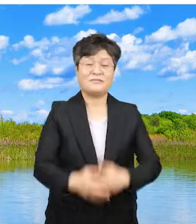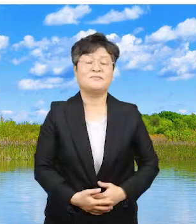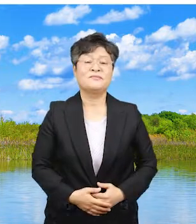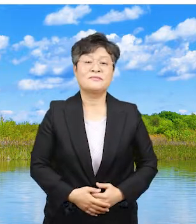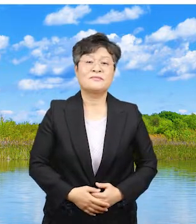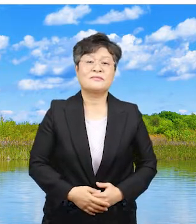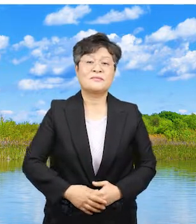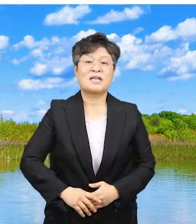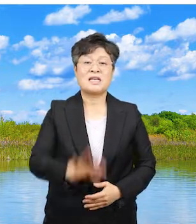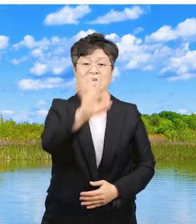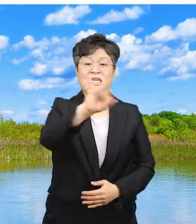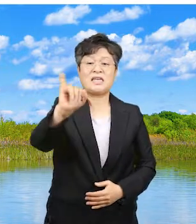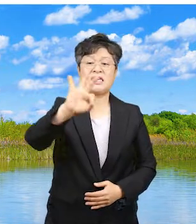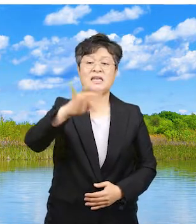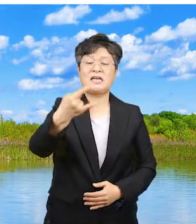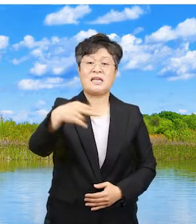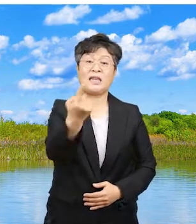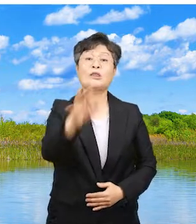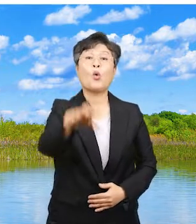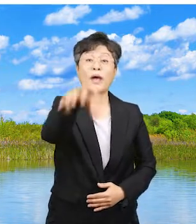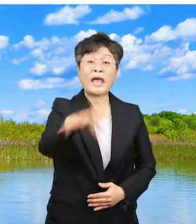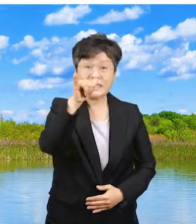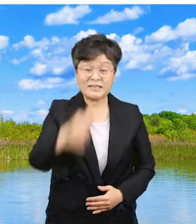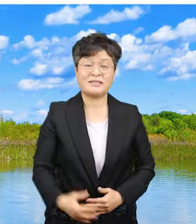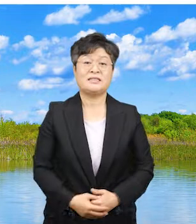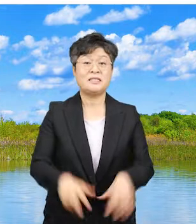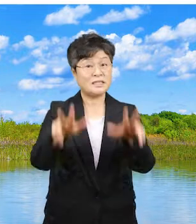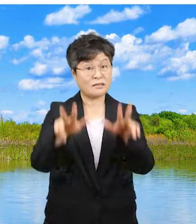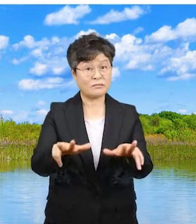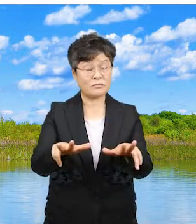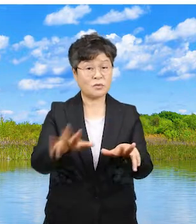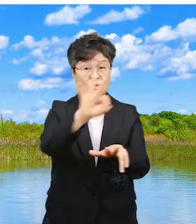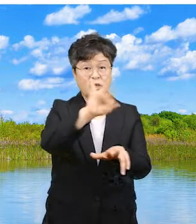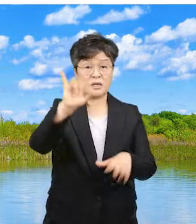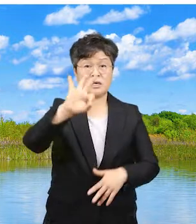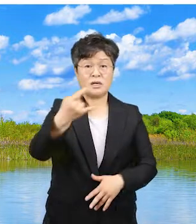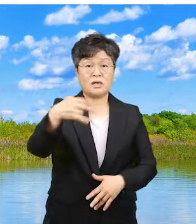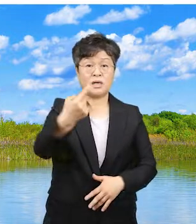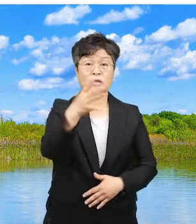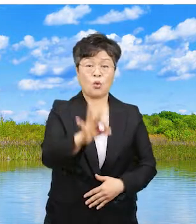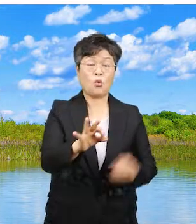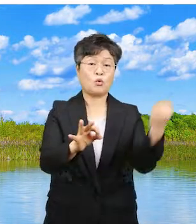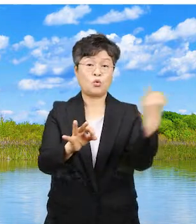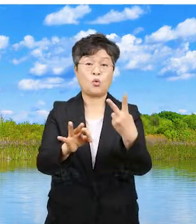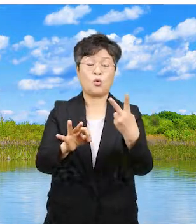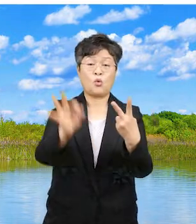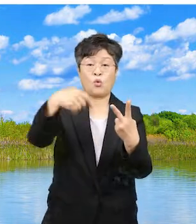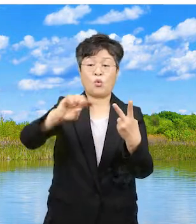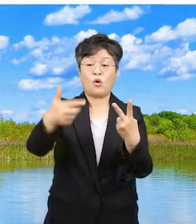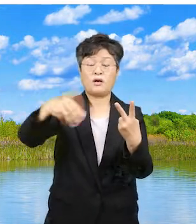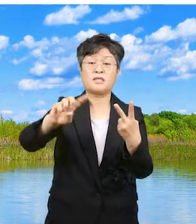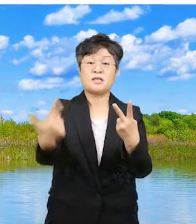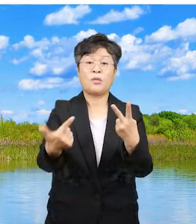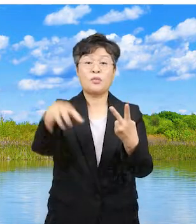이제 이동이라고 하는 지역에 있었고요. 지금도 이제 이동 지역과 원천동 지역이 이렇게